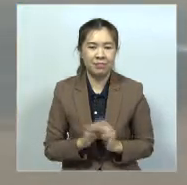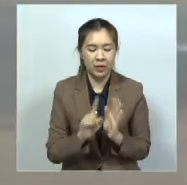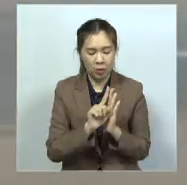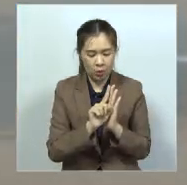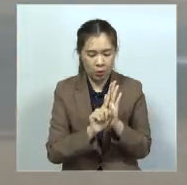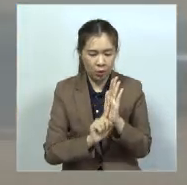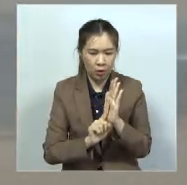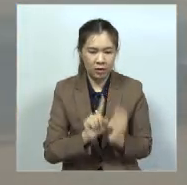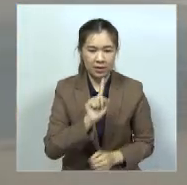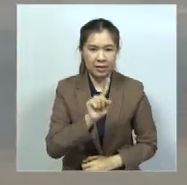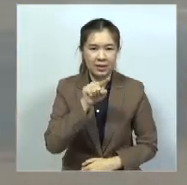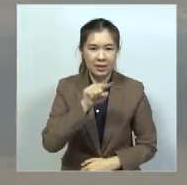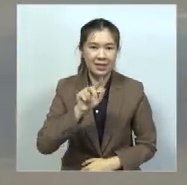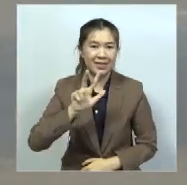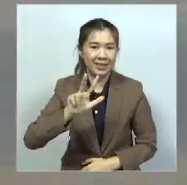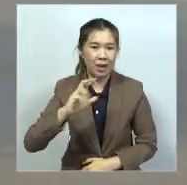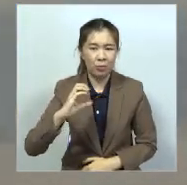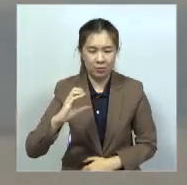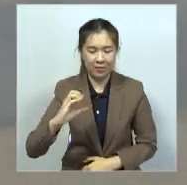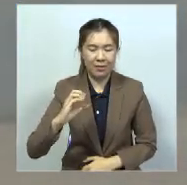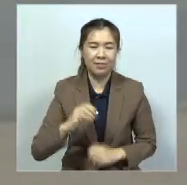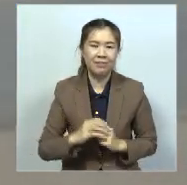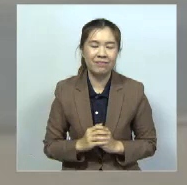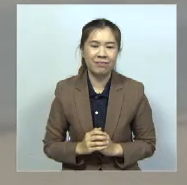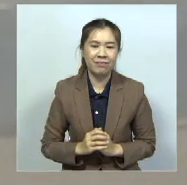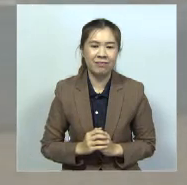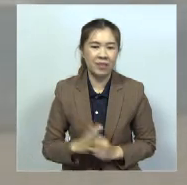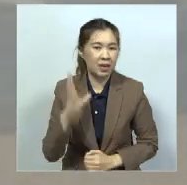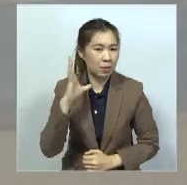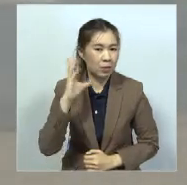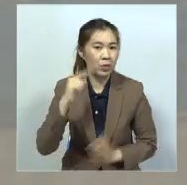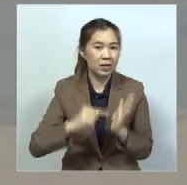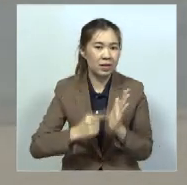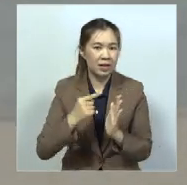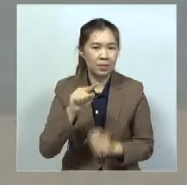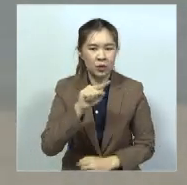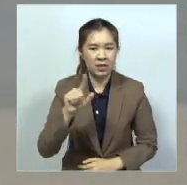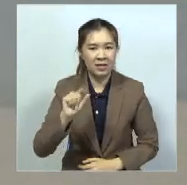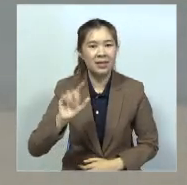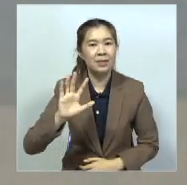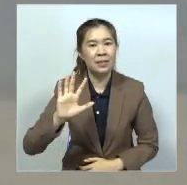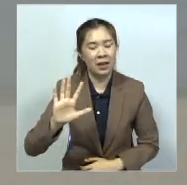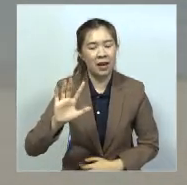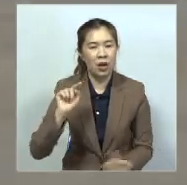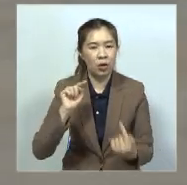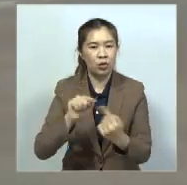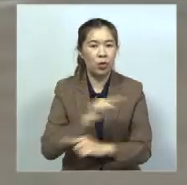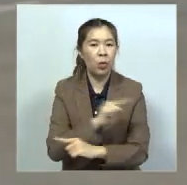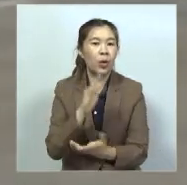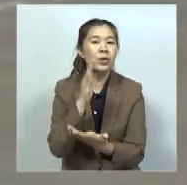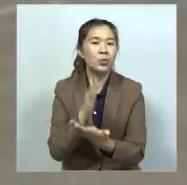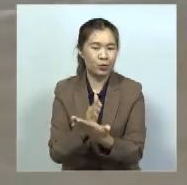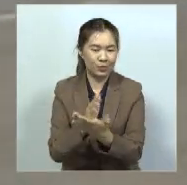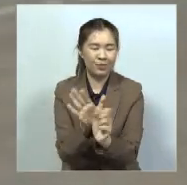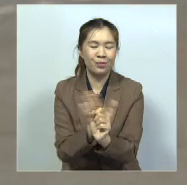อุณหภูมิจะลดลง 1-3 องศาเซลเซียสนะคะตั้งแต่วันพรุ่งนี้จนถึงวันที่25ตรงกับวันหยุดสุดสัป